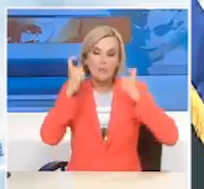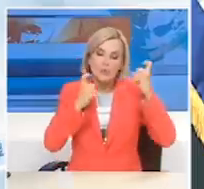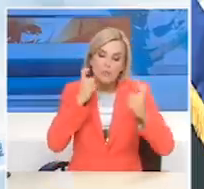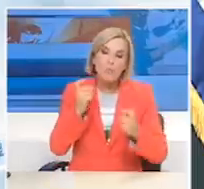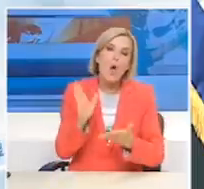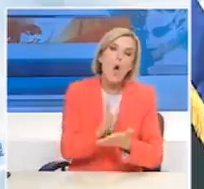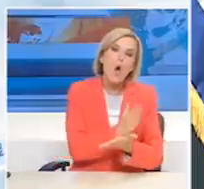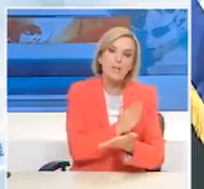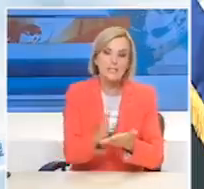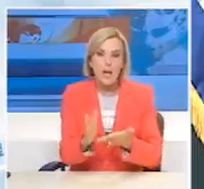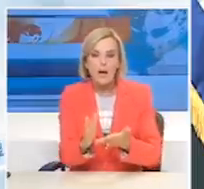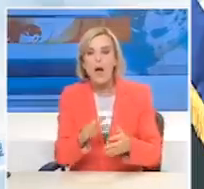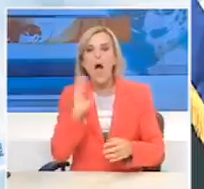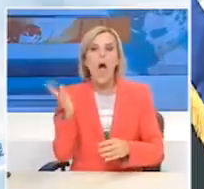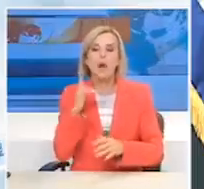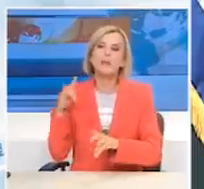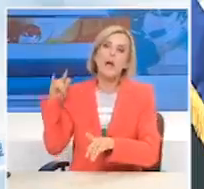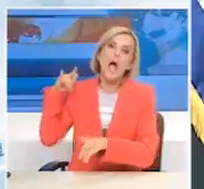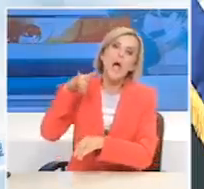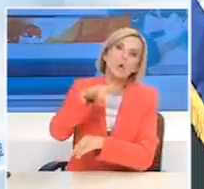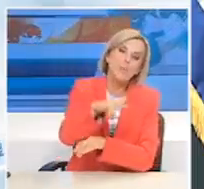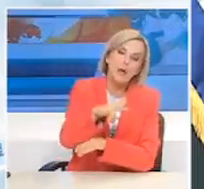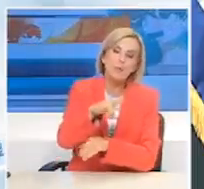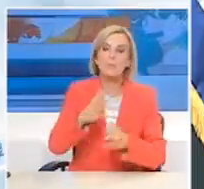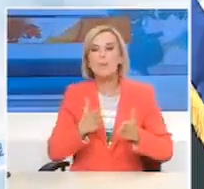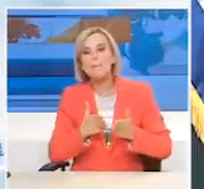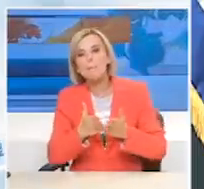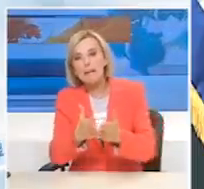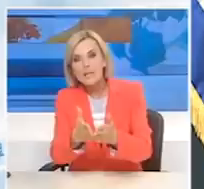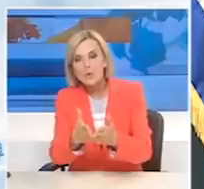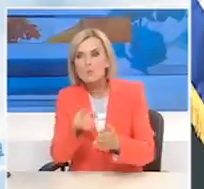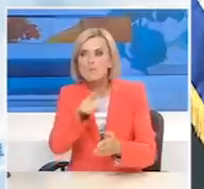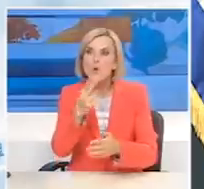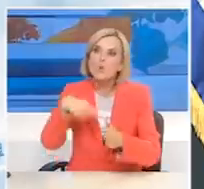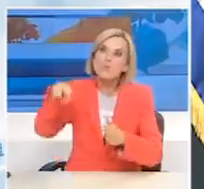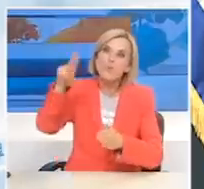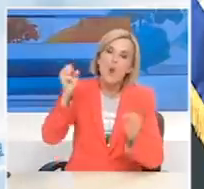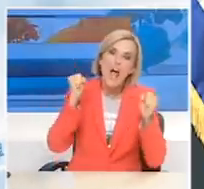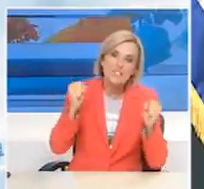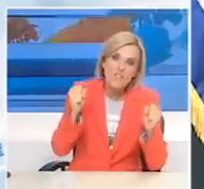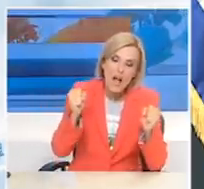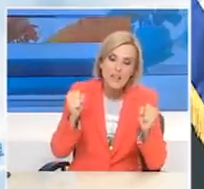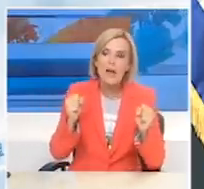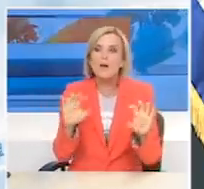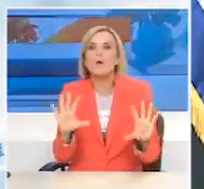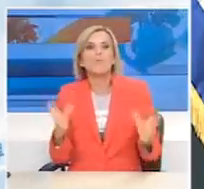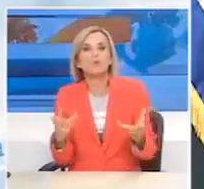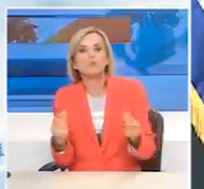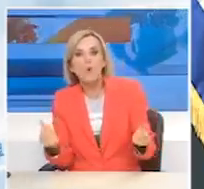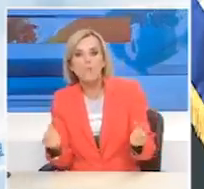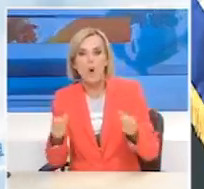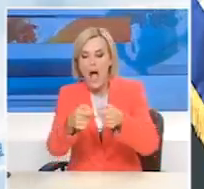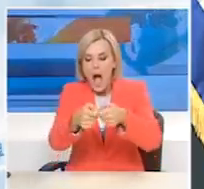ξεχωριστά. Τώρα, το αν θα ταξιδεύει κανείς με αεροπλάνο ή με πλωτό μέσο, στο πού εξασφαλίζεται η μεγαλύτερη αραίωση των